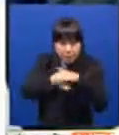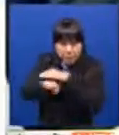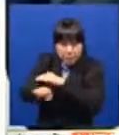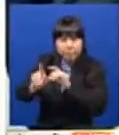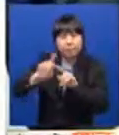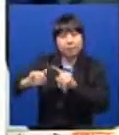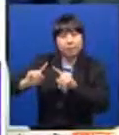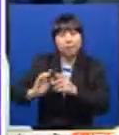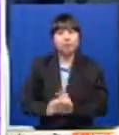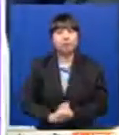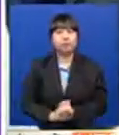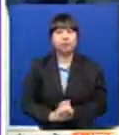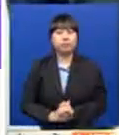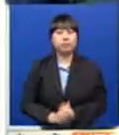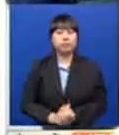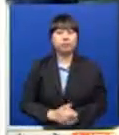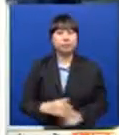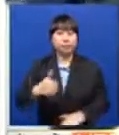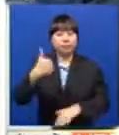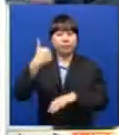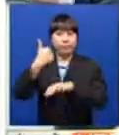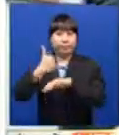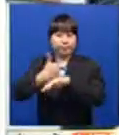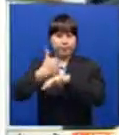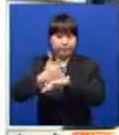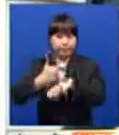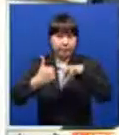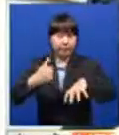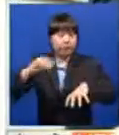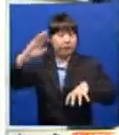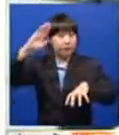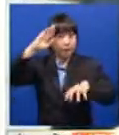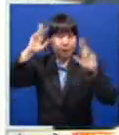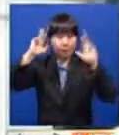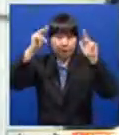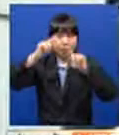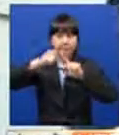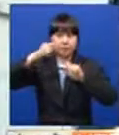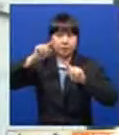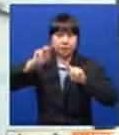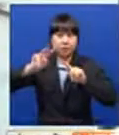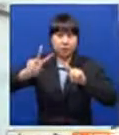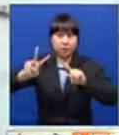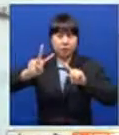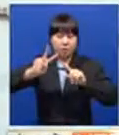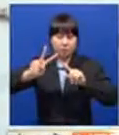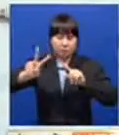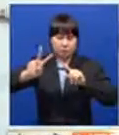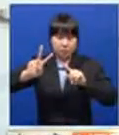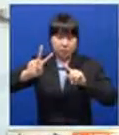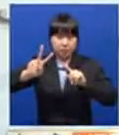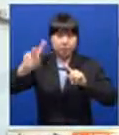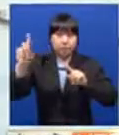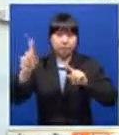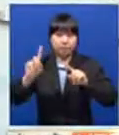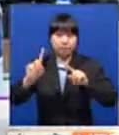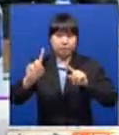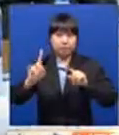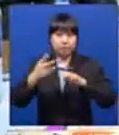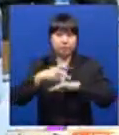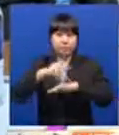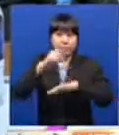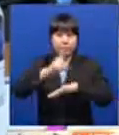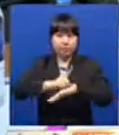พัฒน์ภพสุวรรณผู้บังคับการหน่วยเฉพาะกิจกองพลทหารม้าที่ 2กองกำลังผาเมืองในฐานะที่เป็น